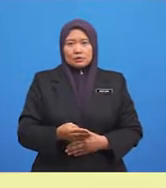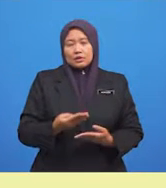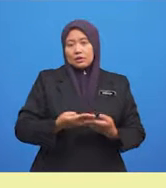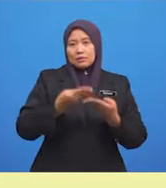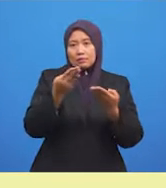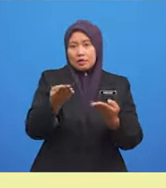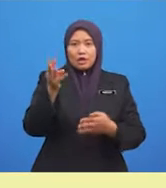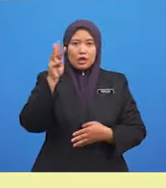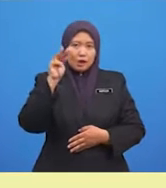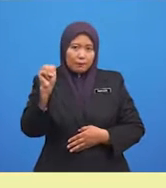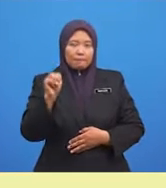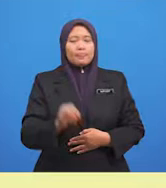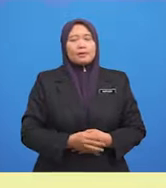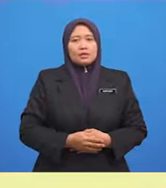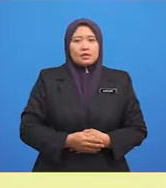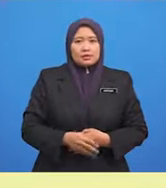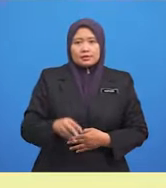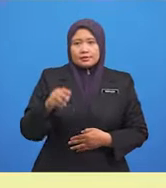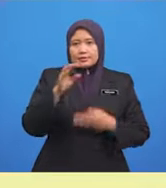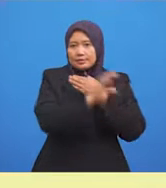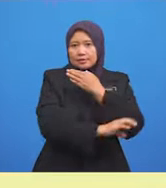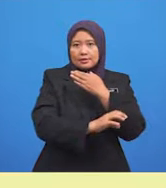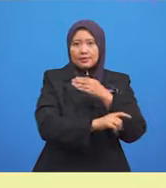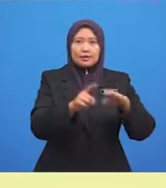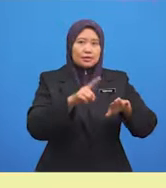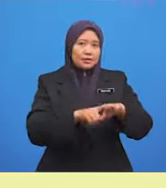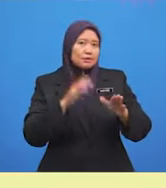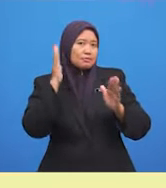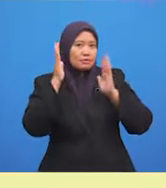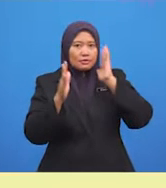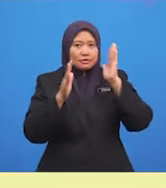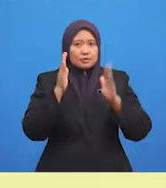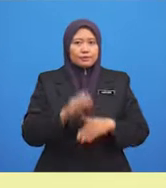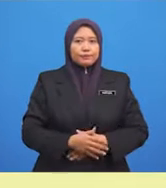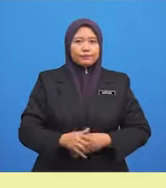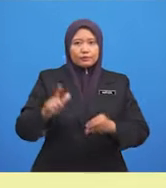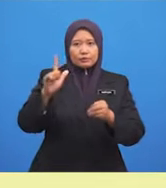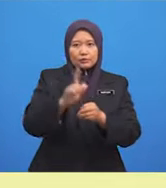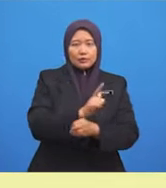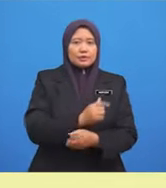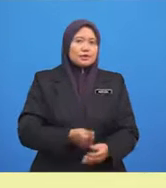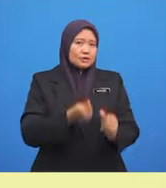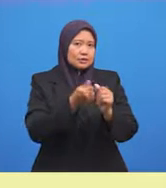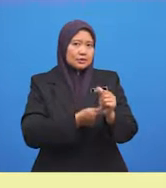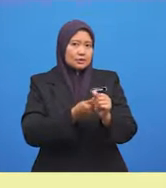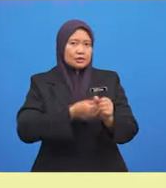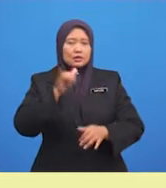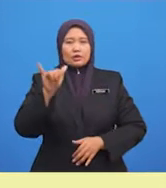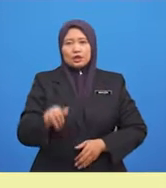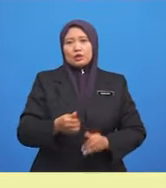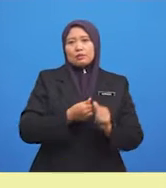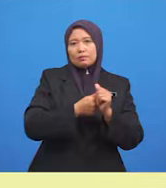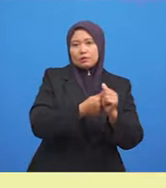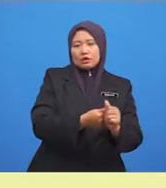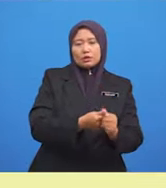dalam Malaysia. Lengkapkan setiap yang berikut dengan menggunakan simbol yang telah